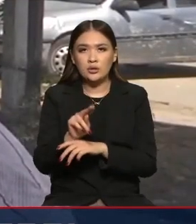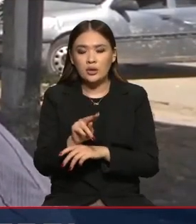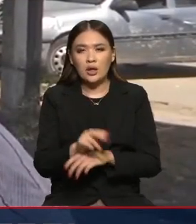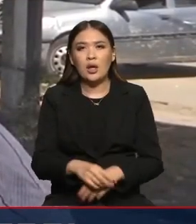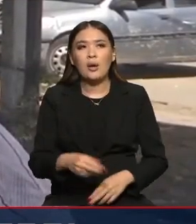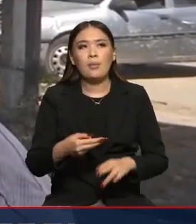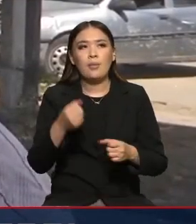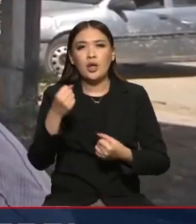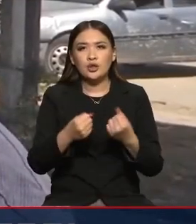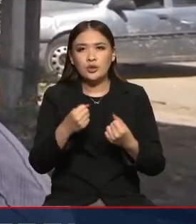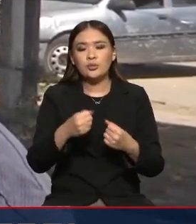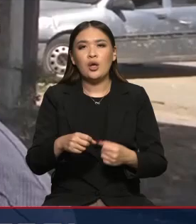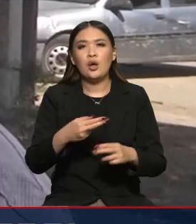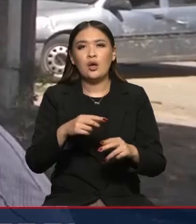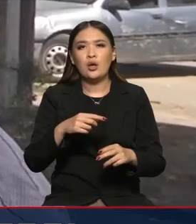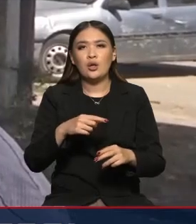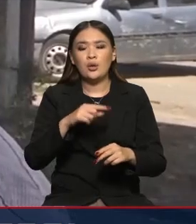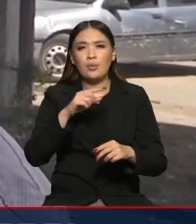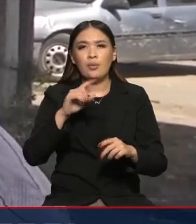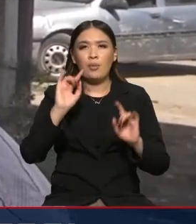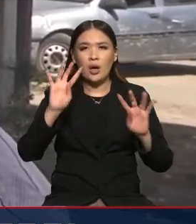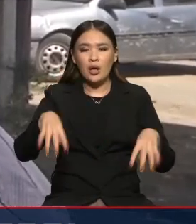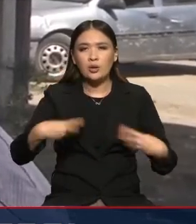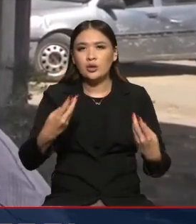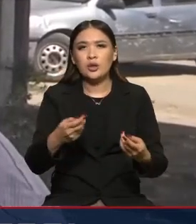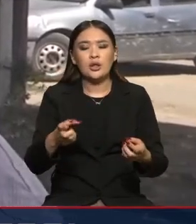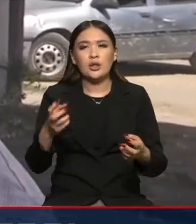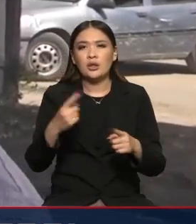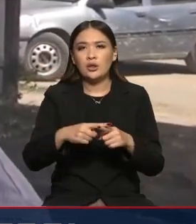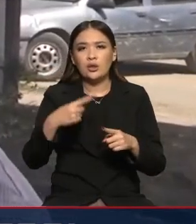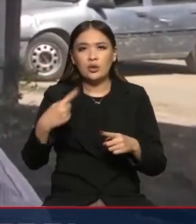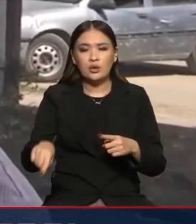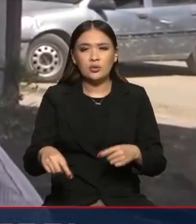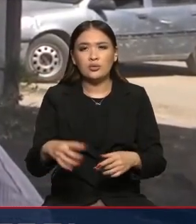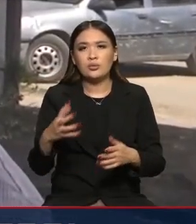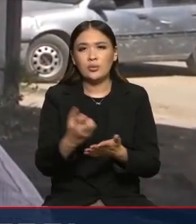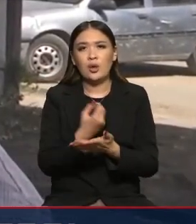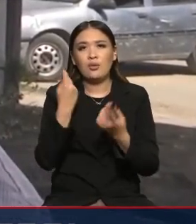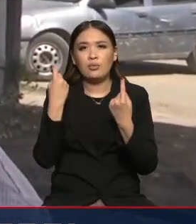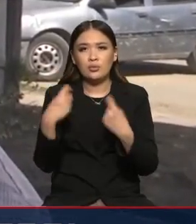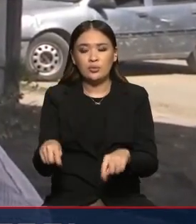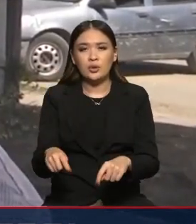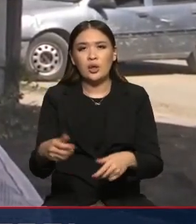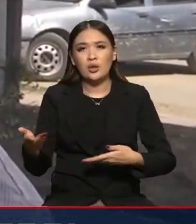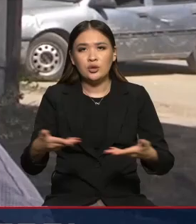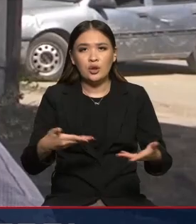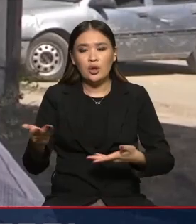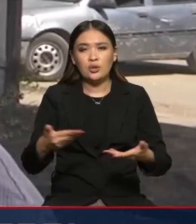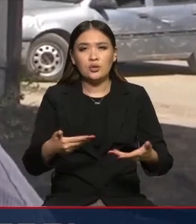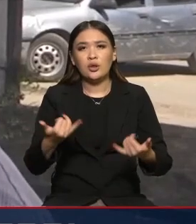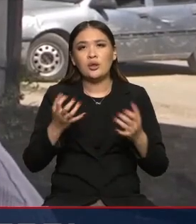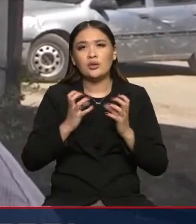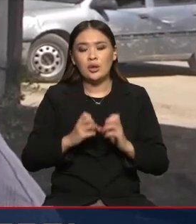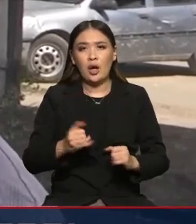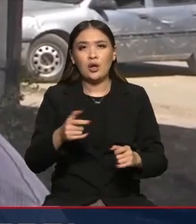Машинамыздың енді қадағой дей ма, жаңа баллон дей ма, жарамай. Ақырында сатып жібердік. Жаяу жүруге мәжбүр болдық. Енді мына